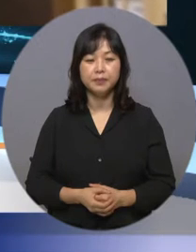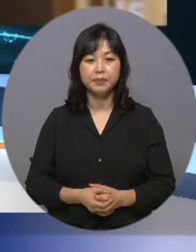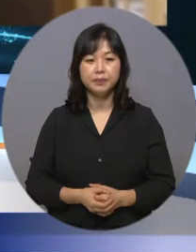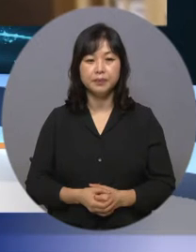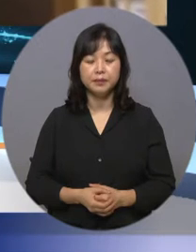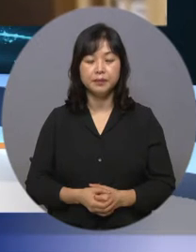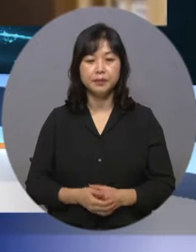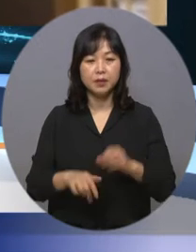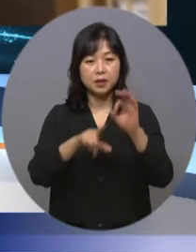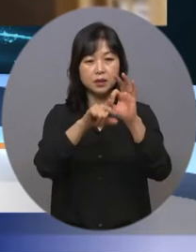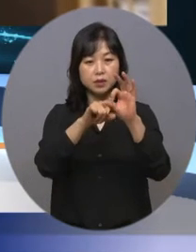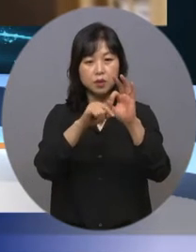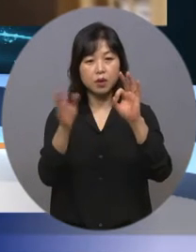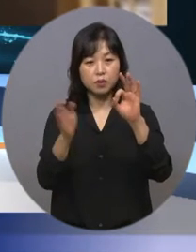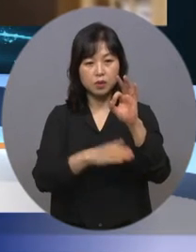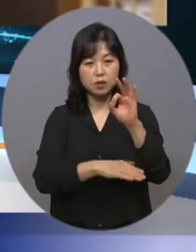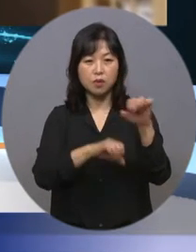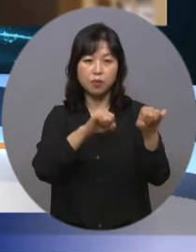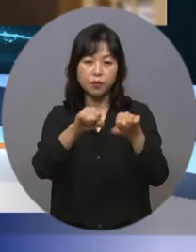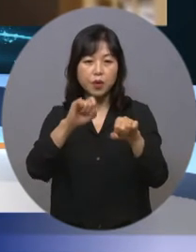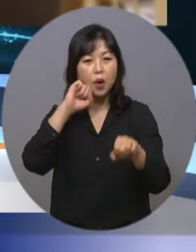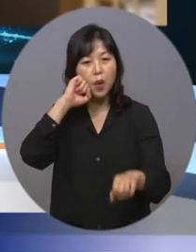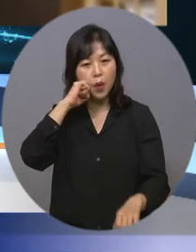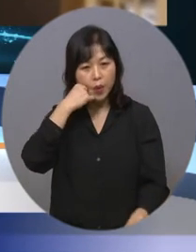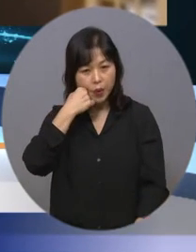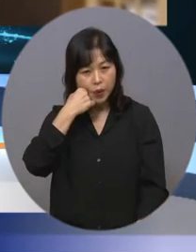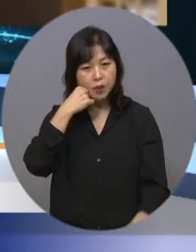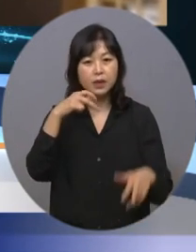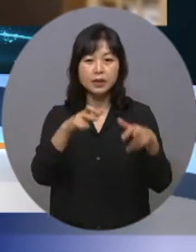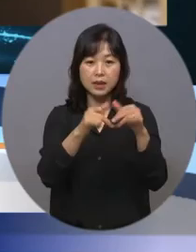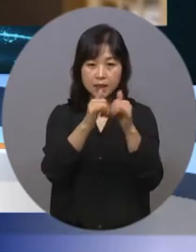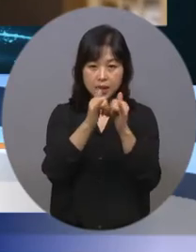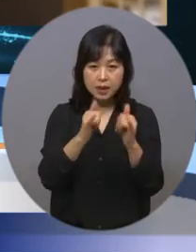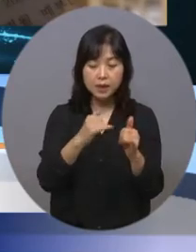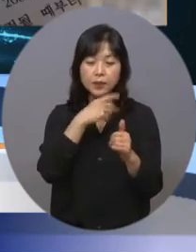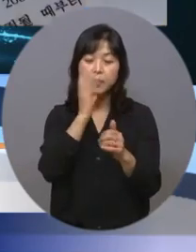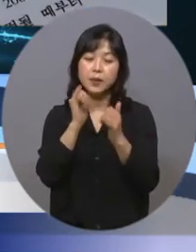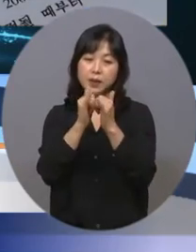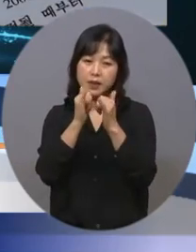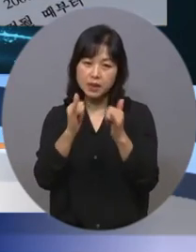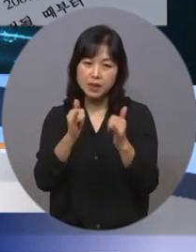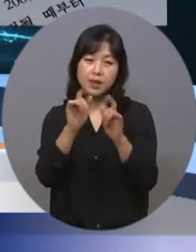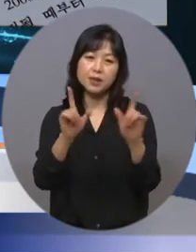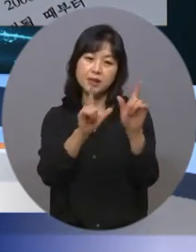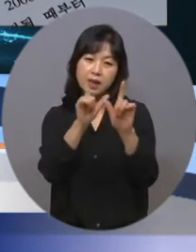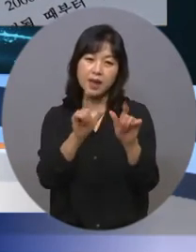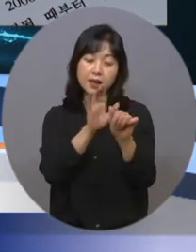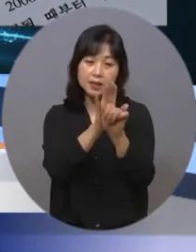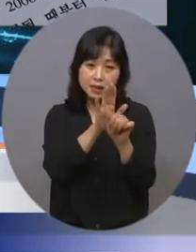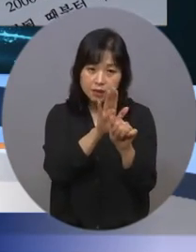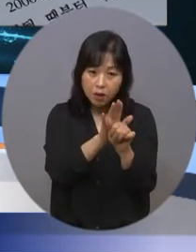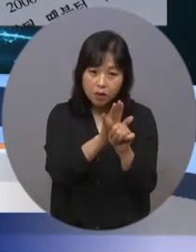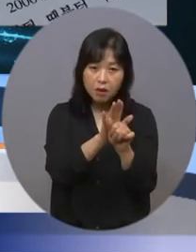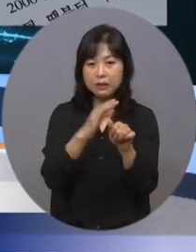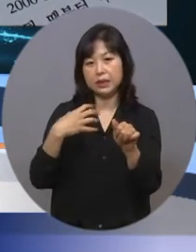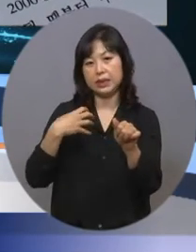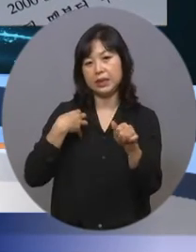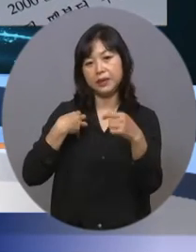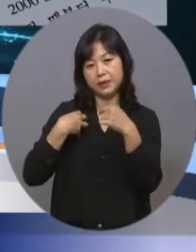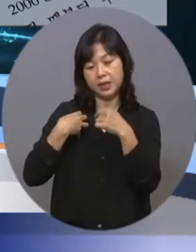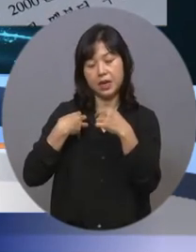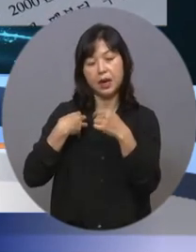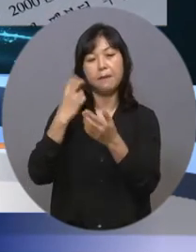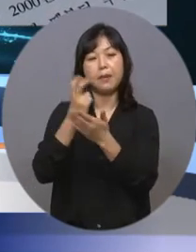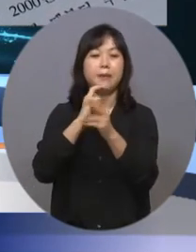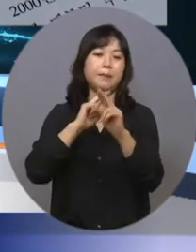이번 달부터 생갱 활동이 어려운 장애인과 노인 등 취약계층에 대한 생계급여 부양 의무자 기존 이 사라집니다 자세한